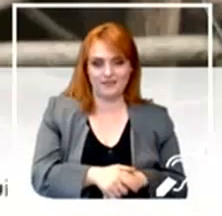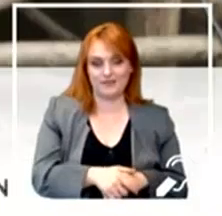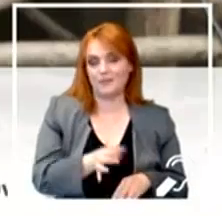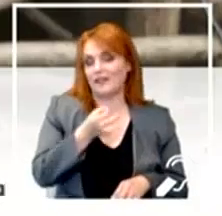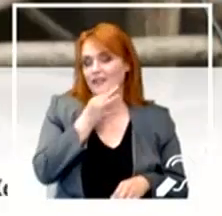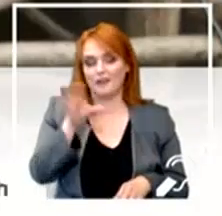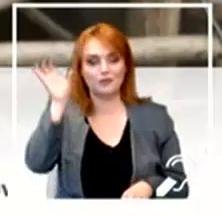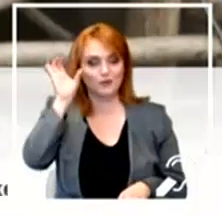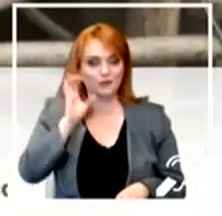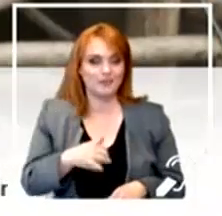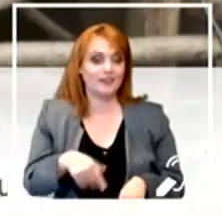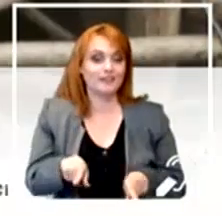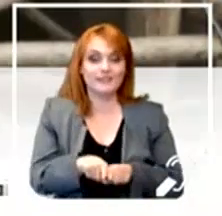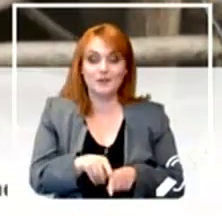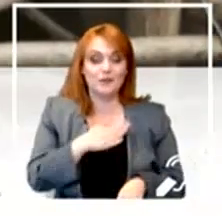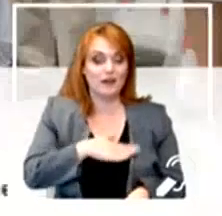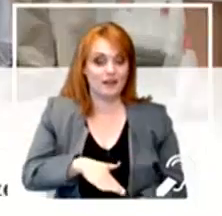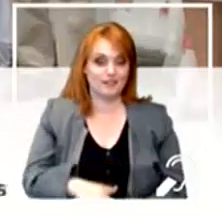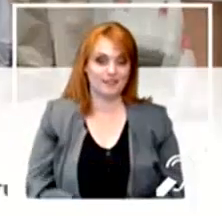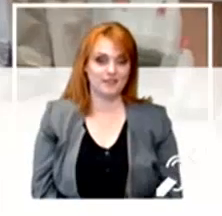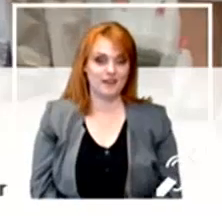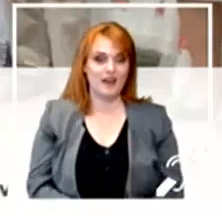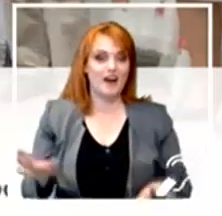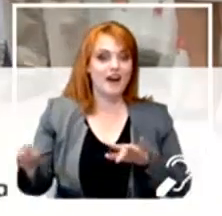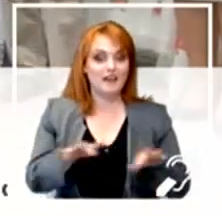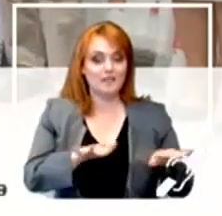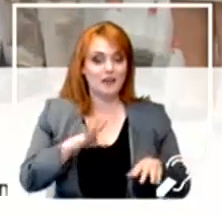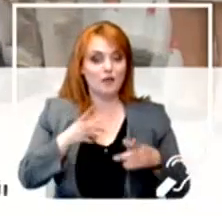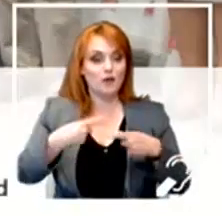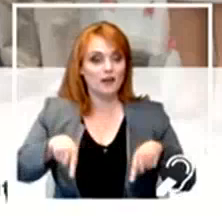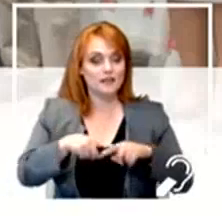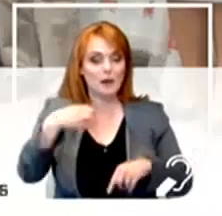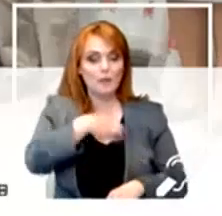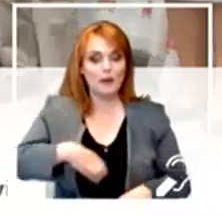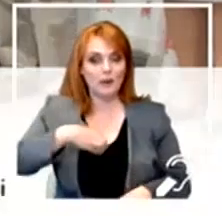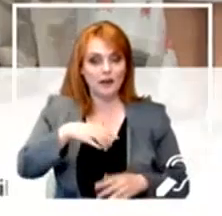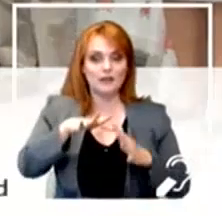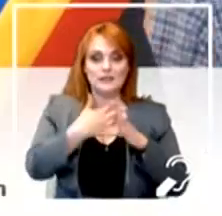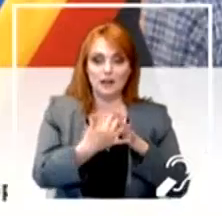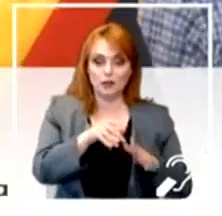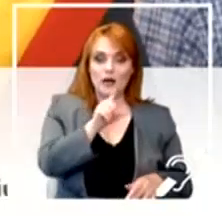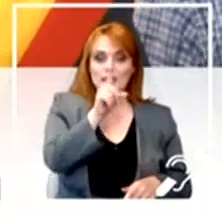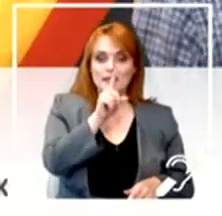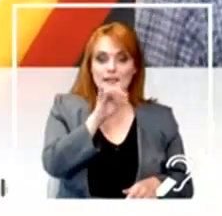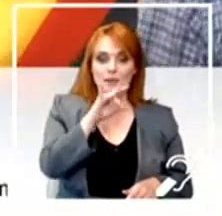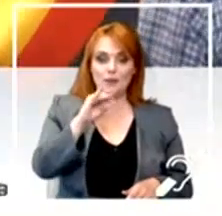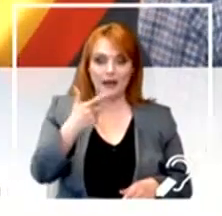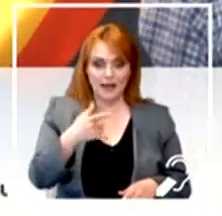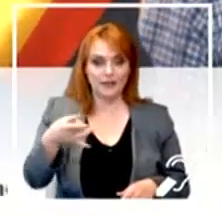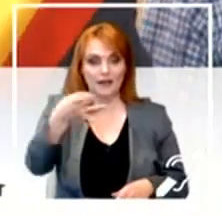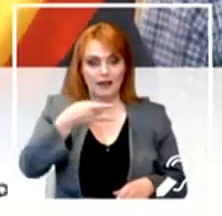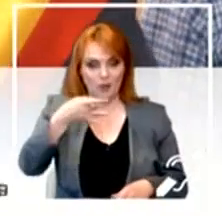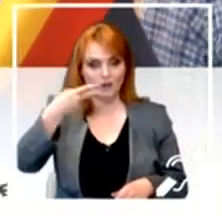călduroase, cât am rămas eu așa surprins de așa ceva. Evenimentul a fost organizat de Primăria Zembreni în parteneriat cu autoritățile din